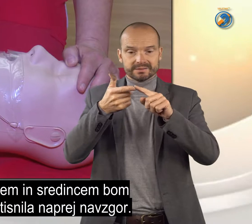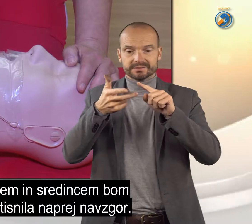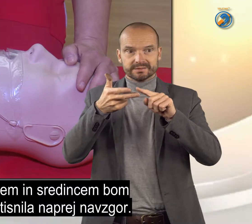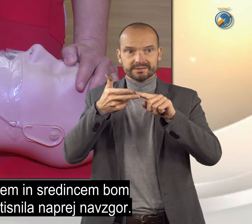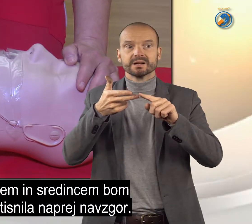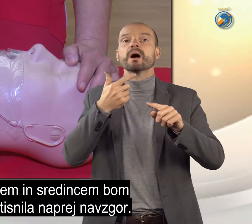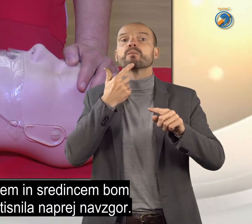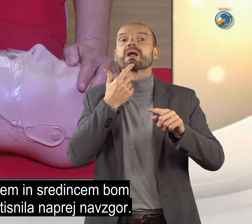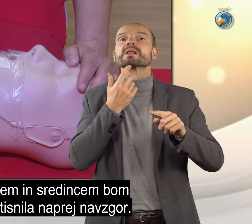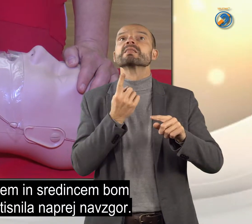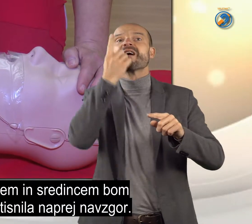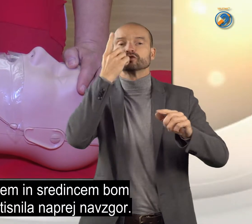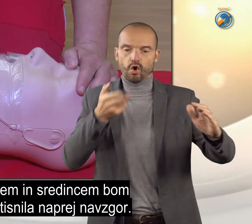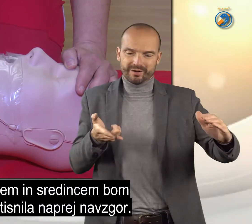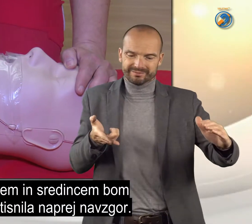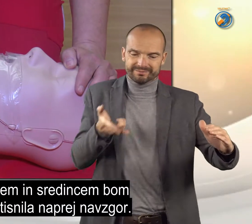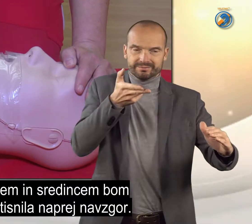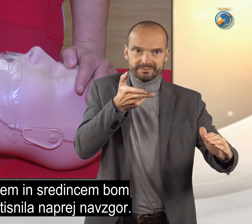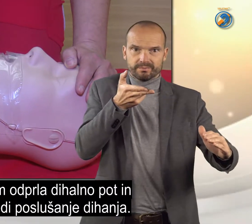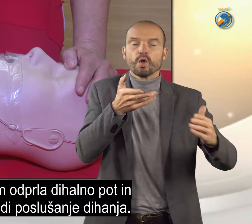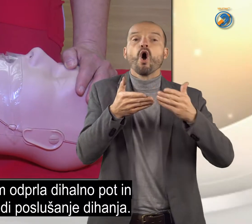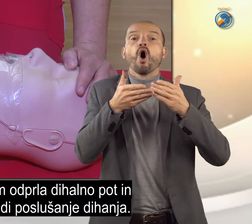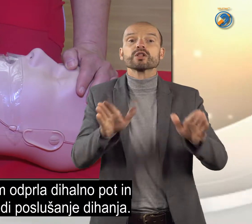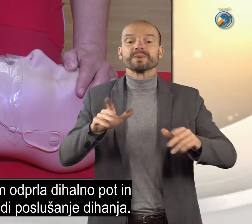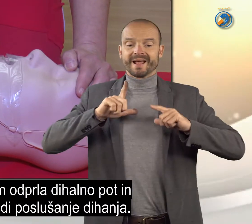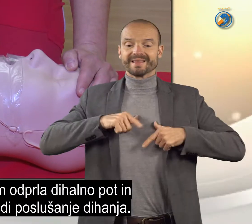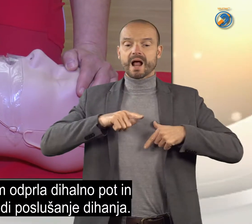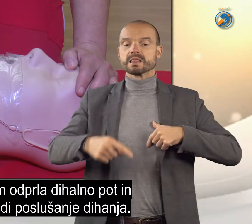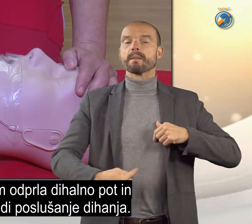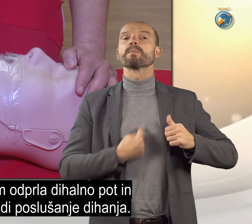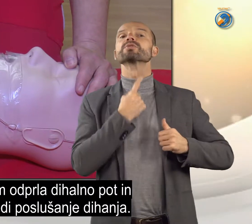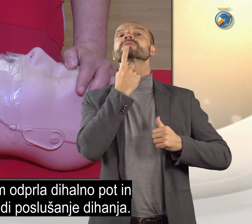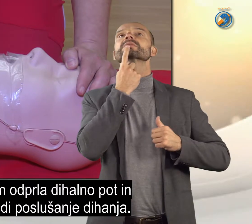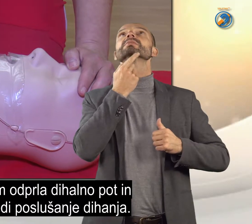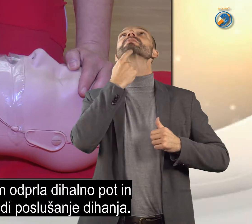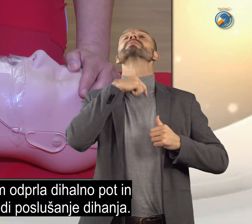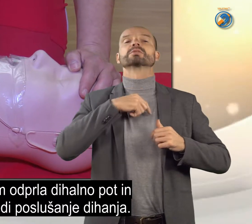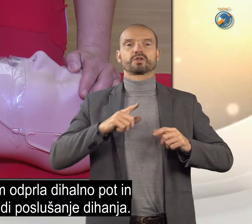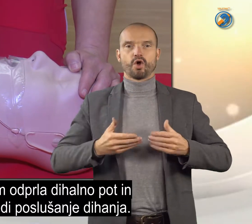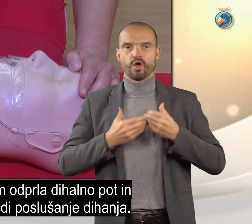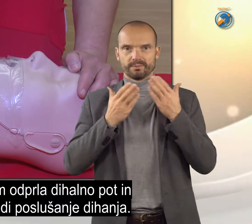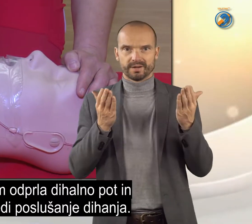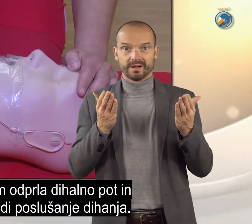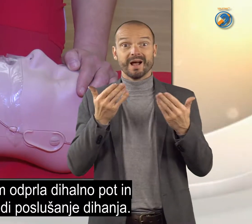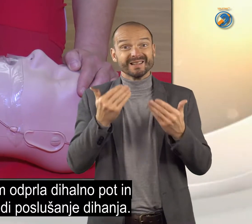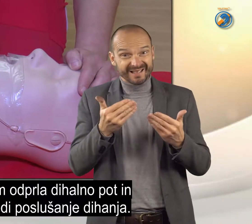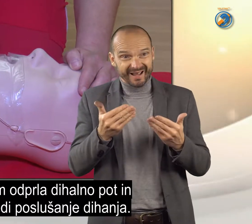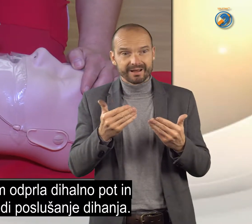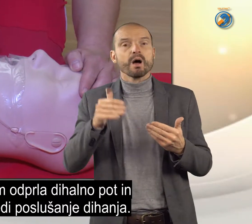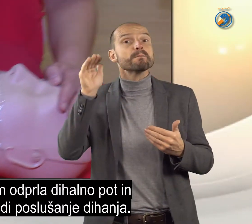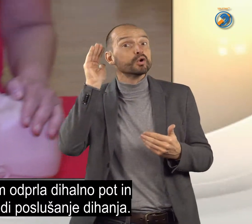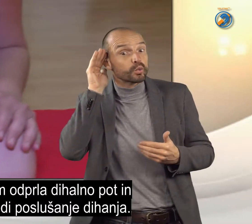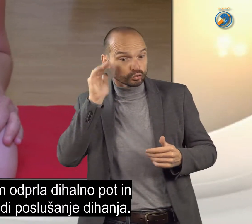in sredincem bom brado potisnila naprej in navzgor. Na ta način sem odprla dihalno pot in sedaj